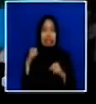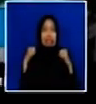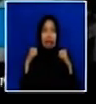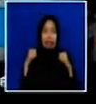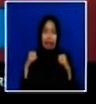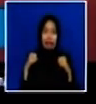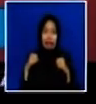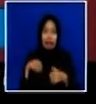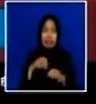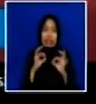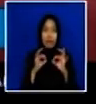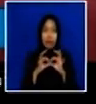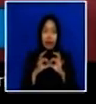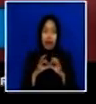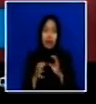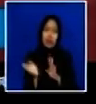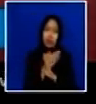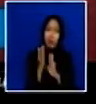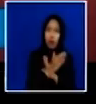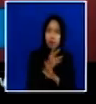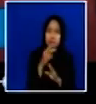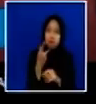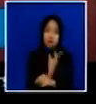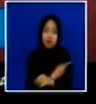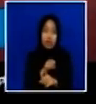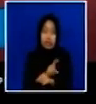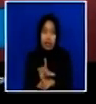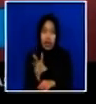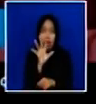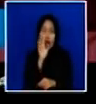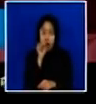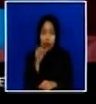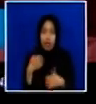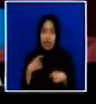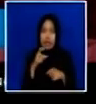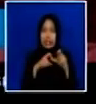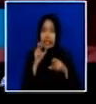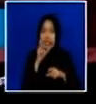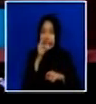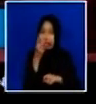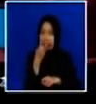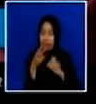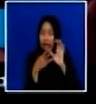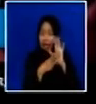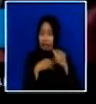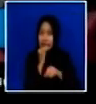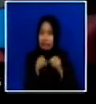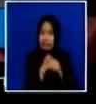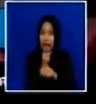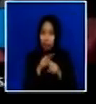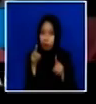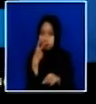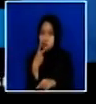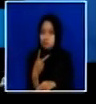sebelum dilakukan vaksinasi skrining kesehatan wajib dilalui peserta kegiatan vaksinasi ini disambut antusias para